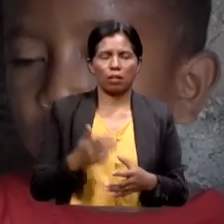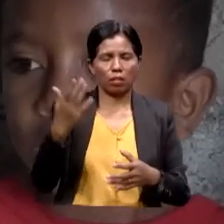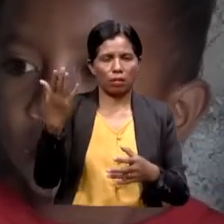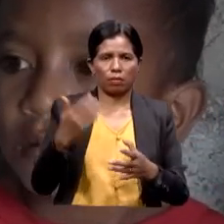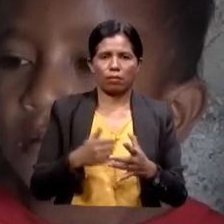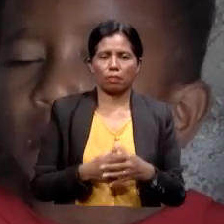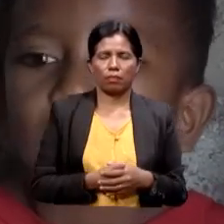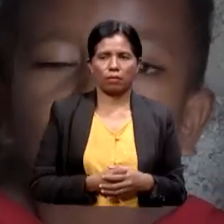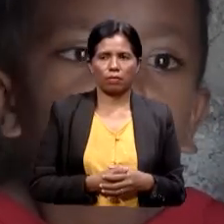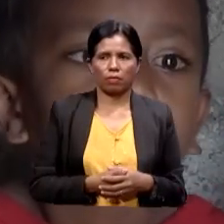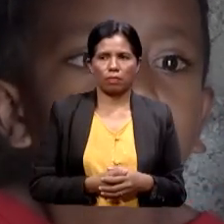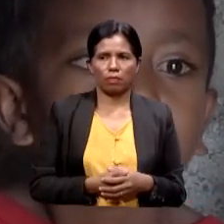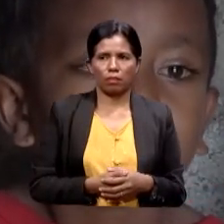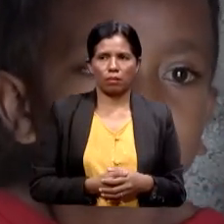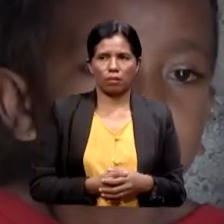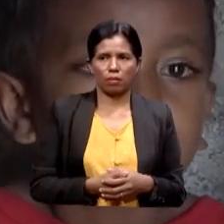bane.